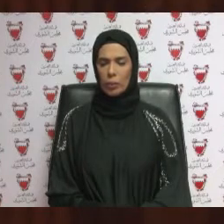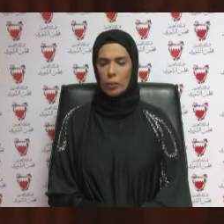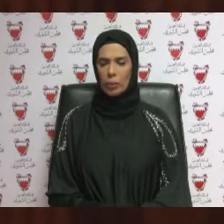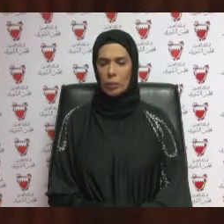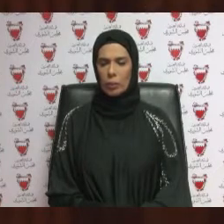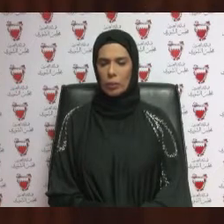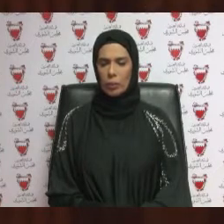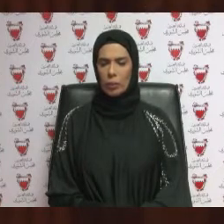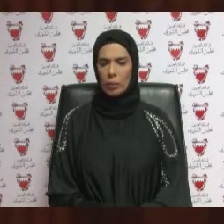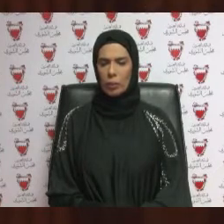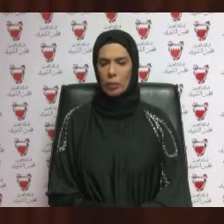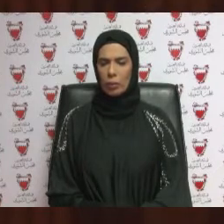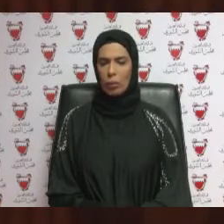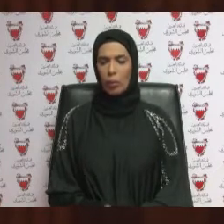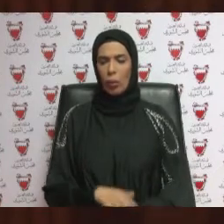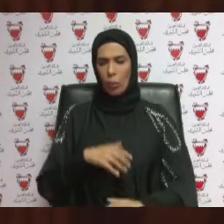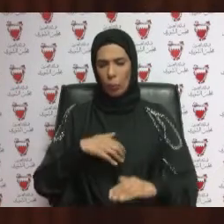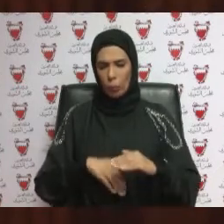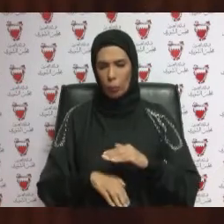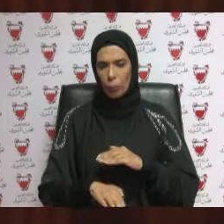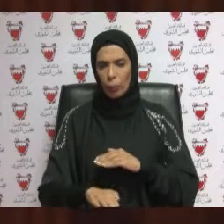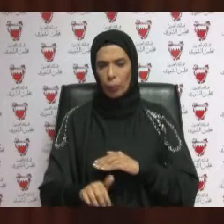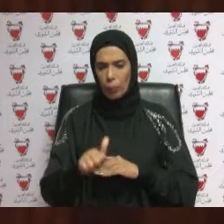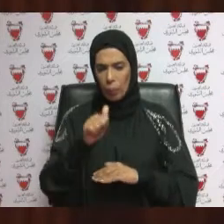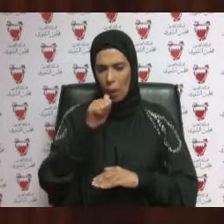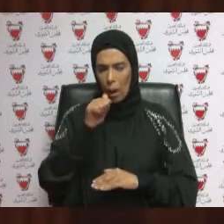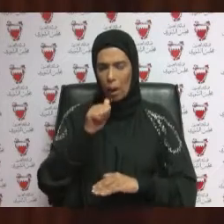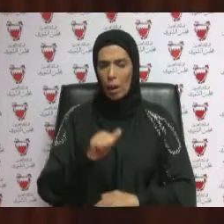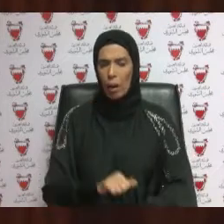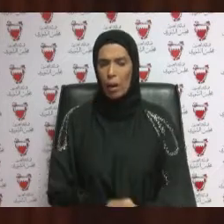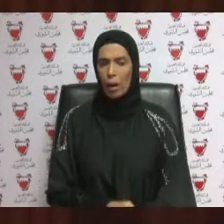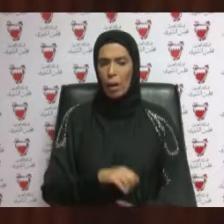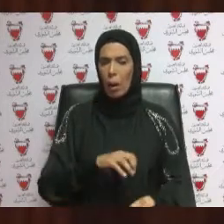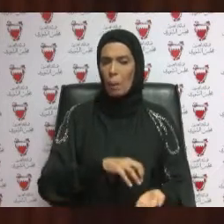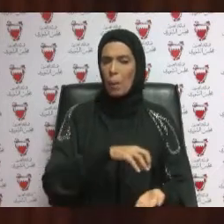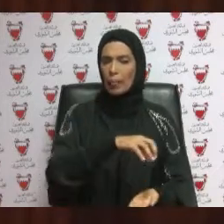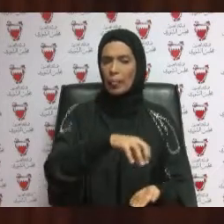تقوي تدفق التيار المائي من المنطقة. وطبعا